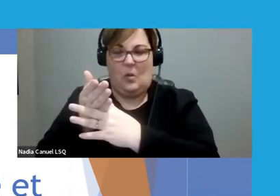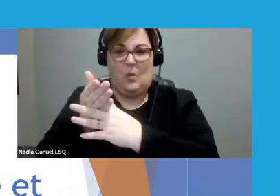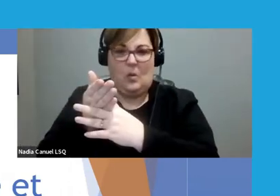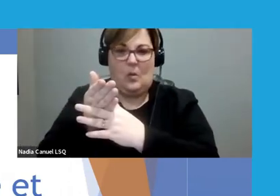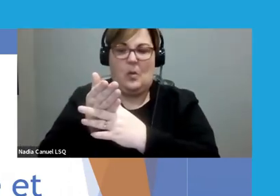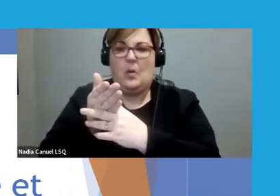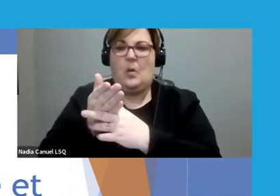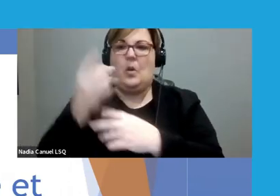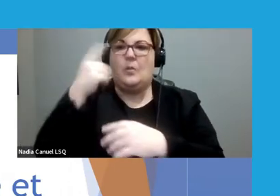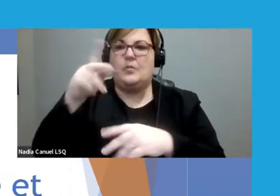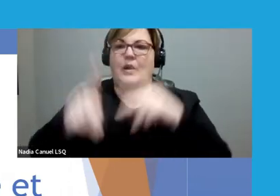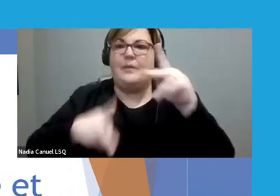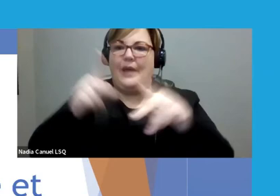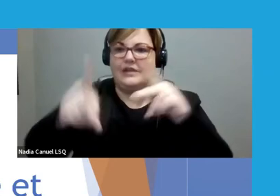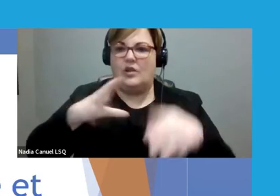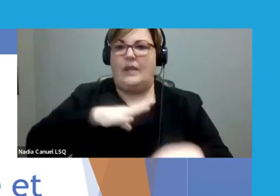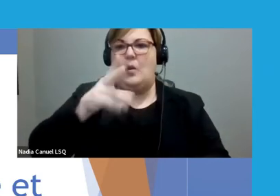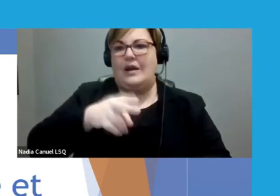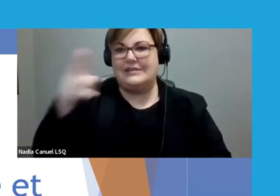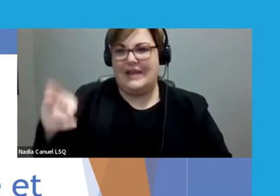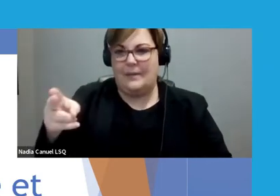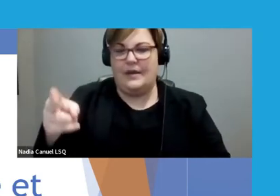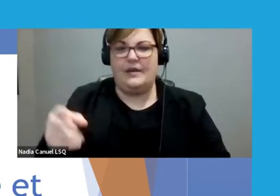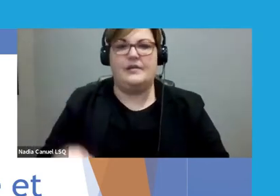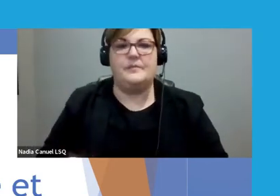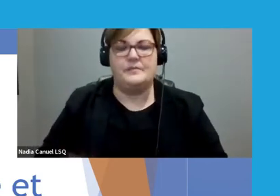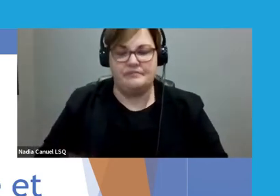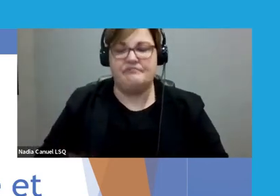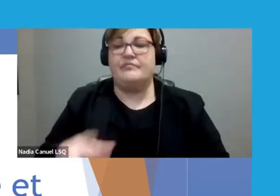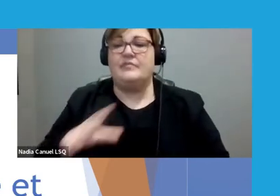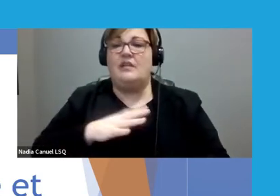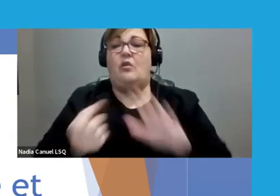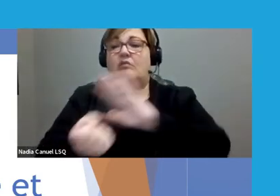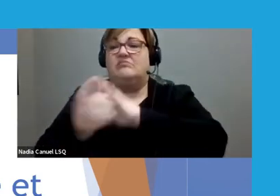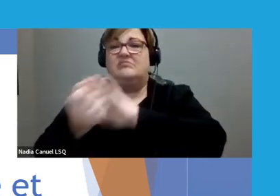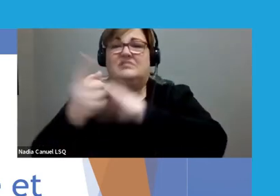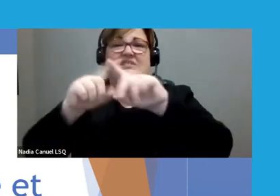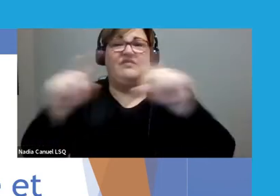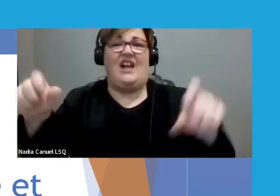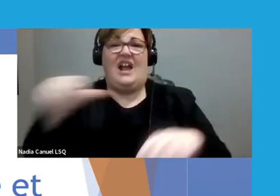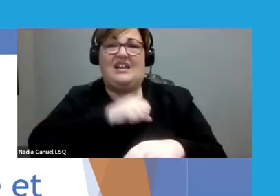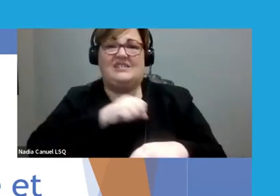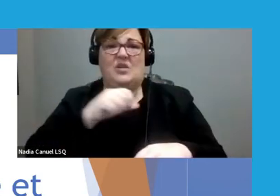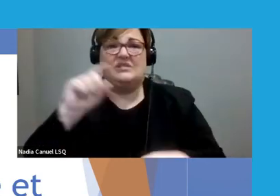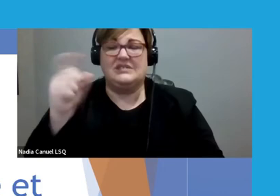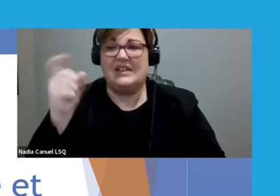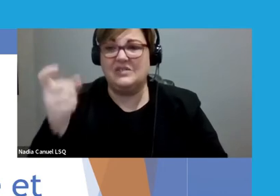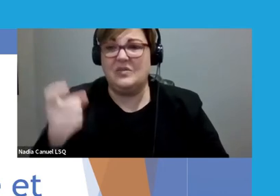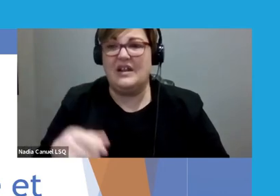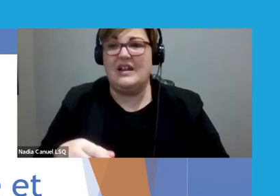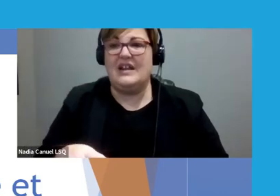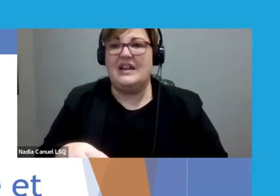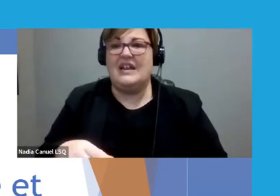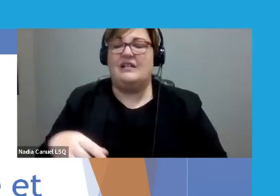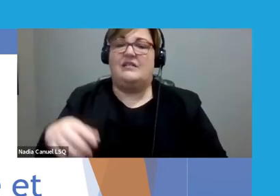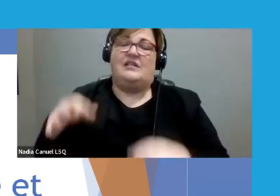auprès des femmes en handicap qui ont vécu différentes violences sexuelles dans différentes sphères de leur